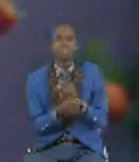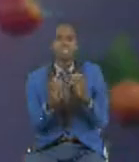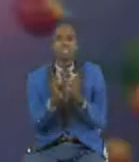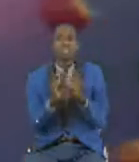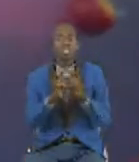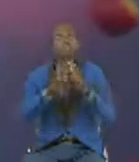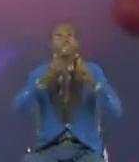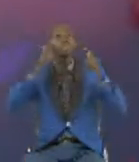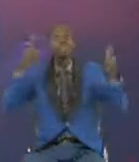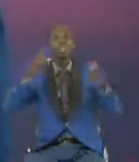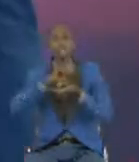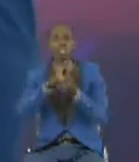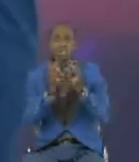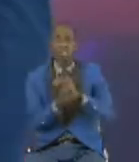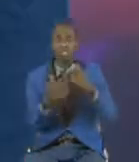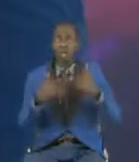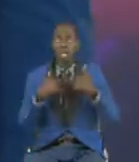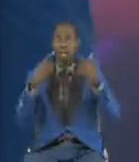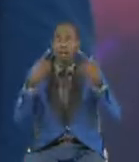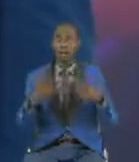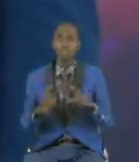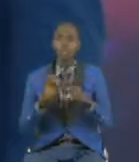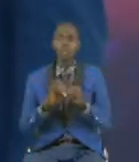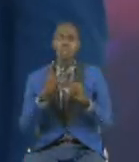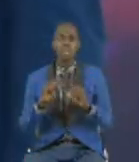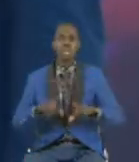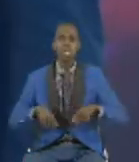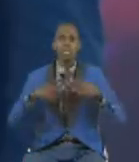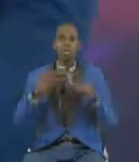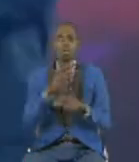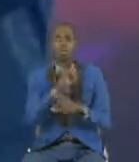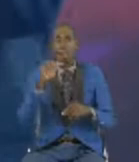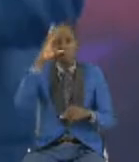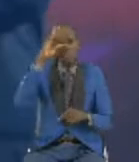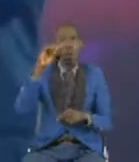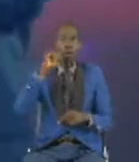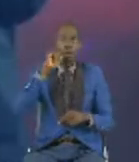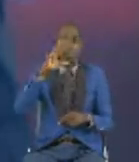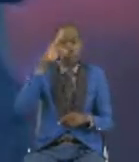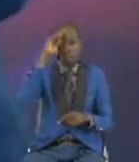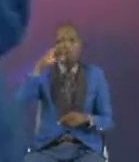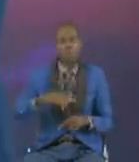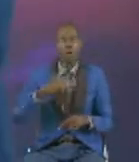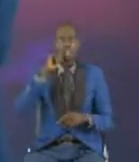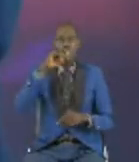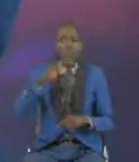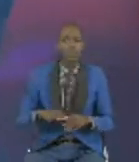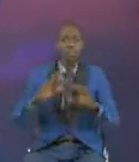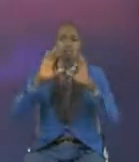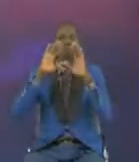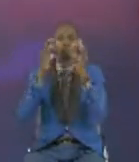ce changement surnaturel a lieu dans la vie d'un homme, d'une femme, d'un garçon, d'une fille, d'une